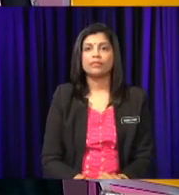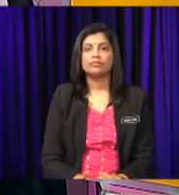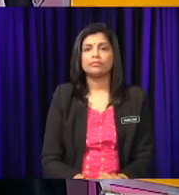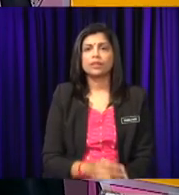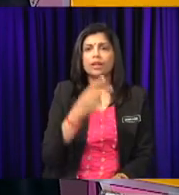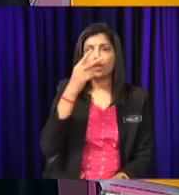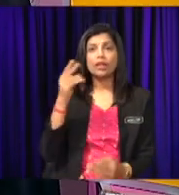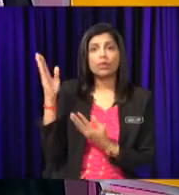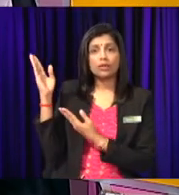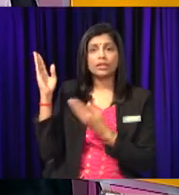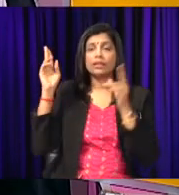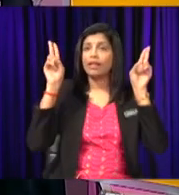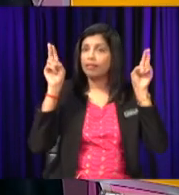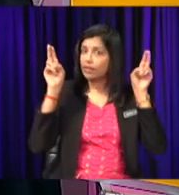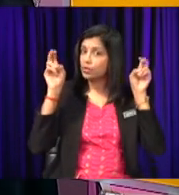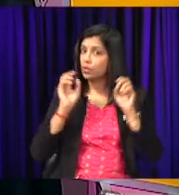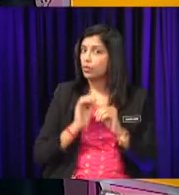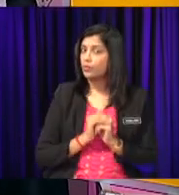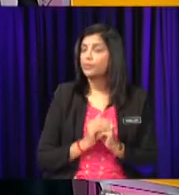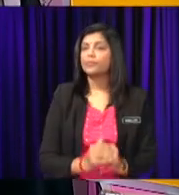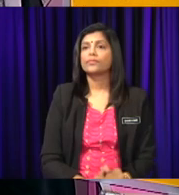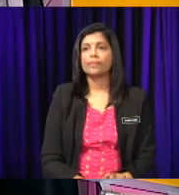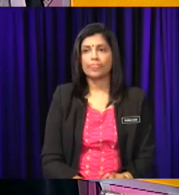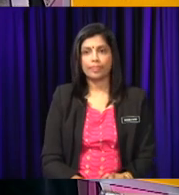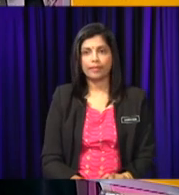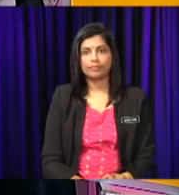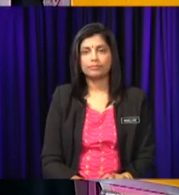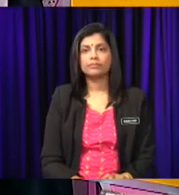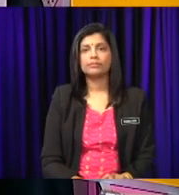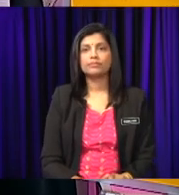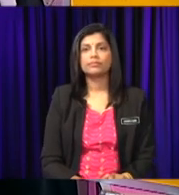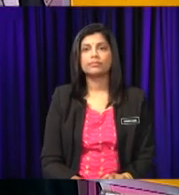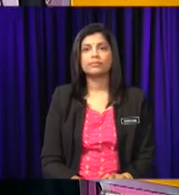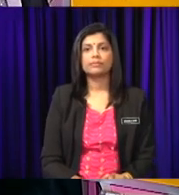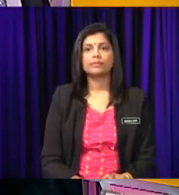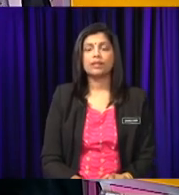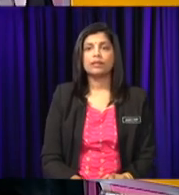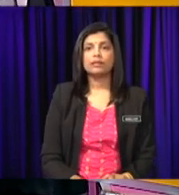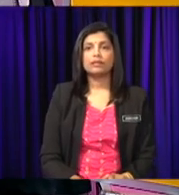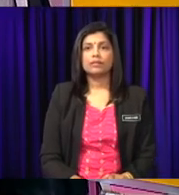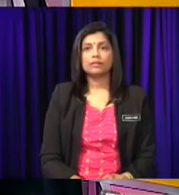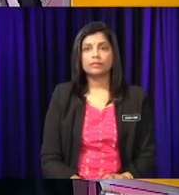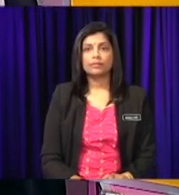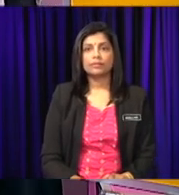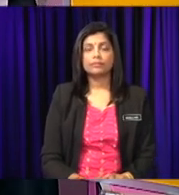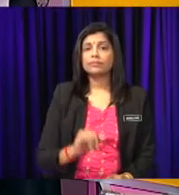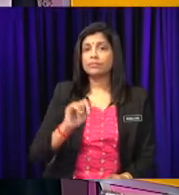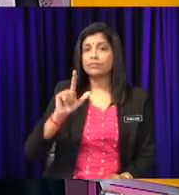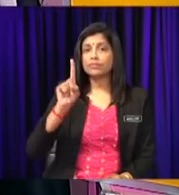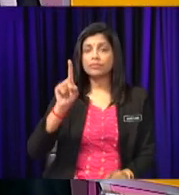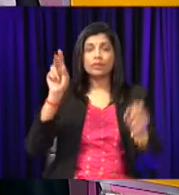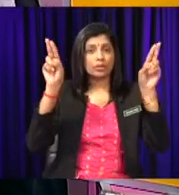ya murid-murid sekalian ataupun anak-anak sekalian eee merupakan satu tajuk yang aduh di sekitar kita